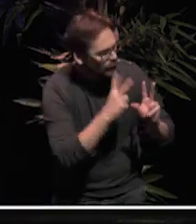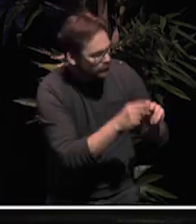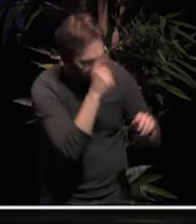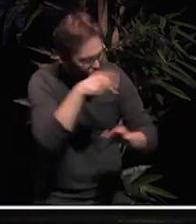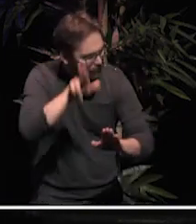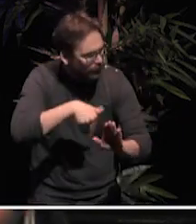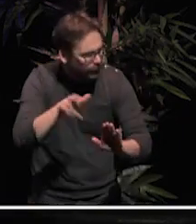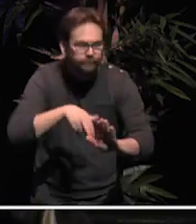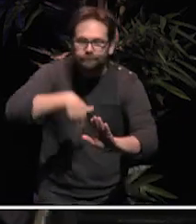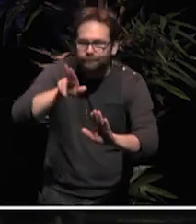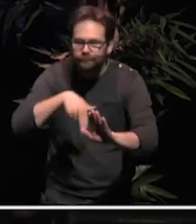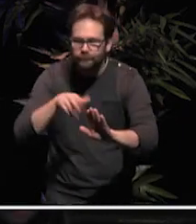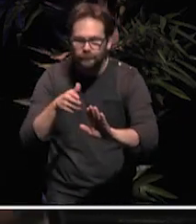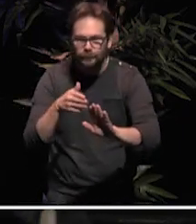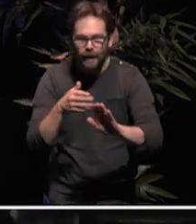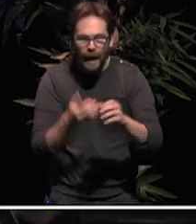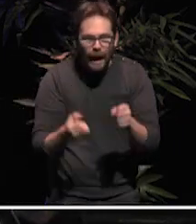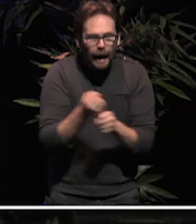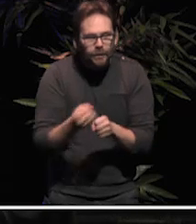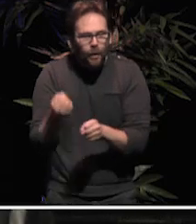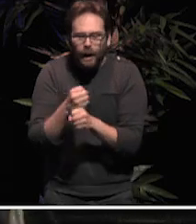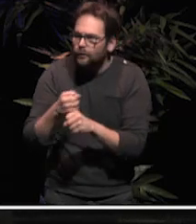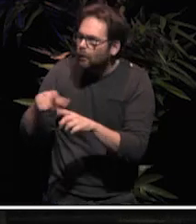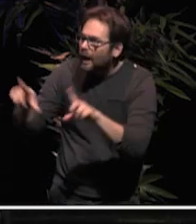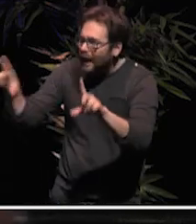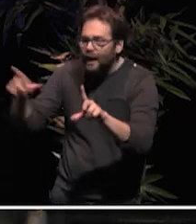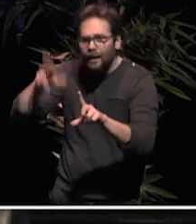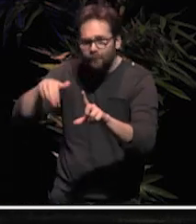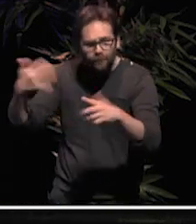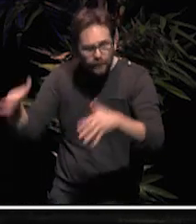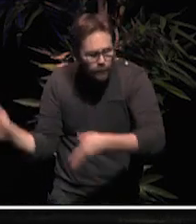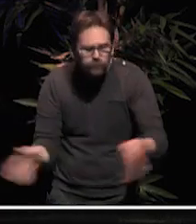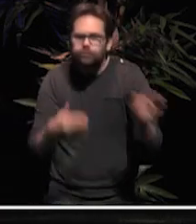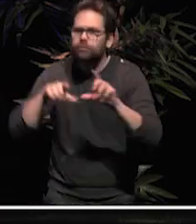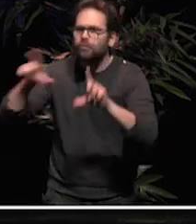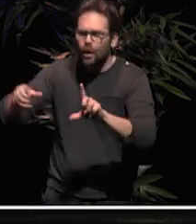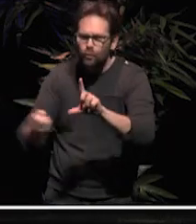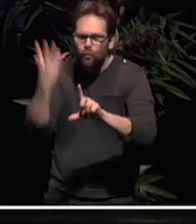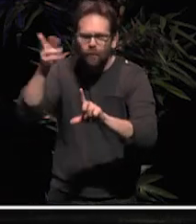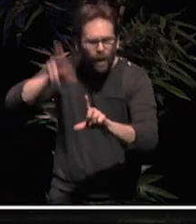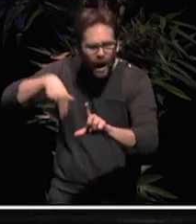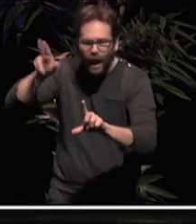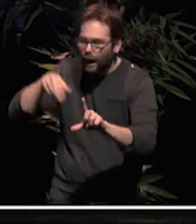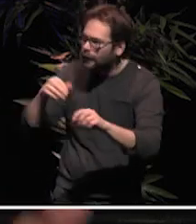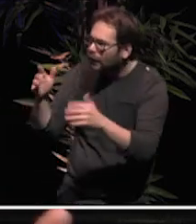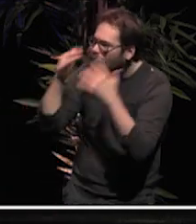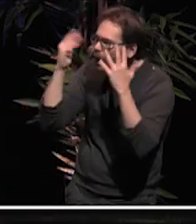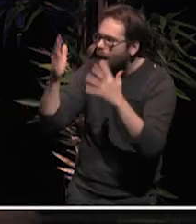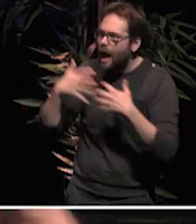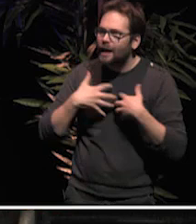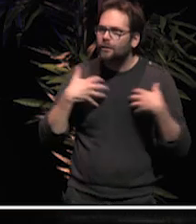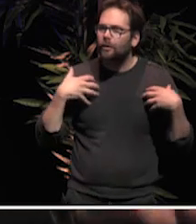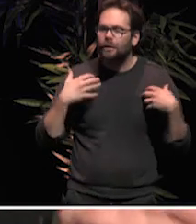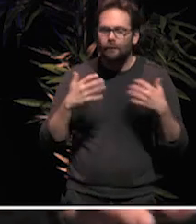Et cette notion de création continue, on a fini un tableau et on veut en construire un autre, m'a beaucoup aidé dans ma carrière scientifique. On a un projet, on